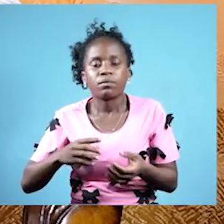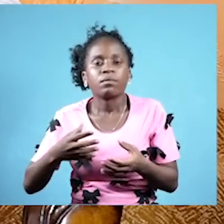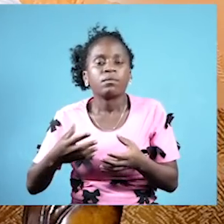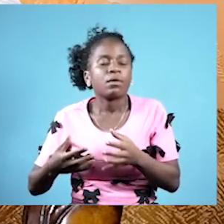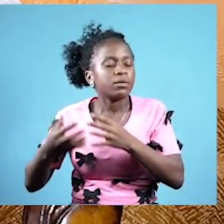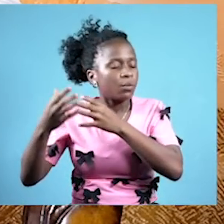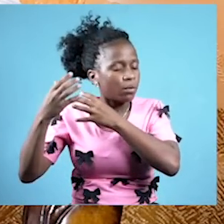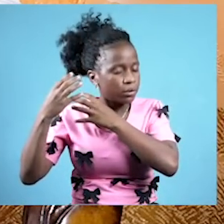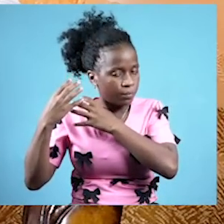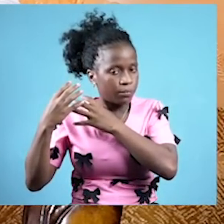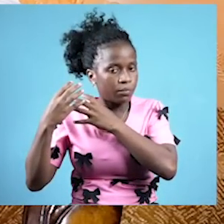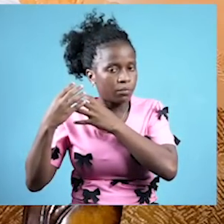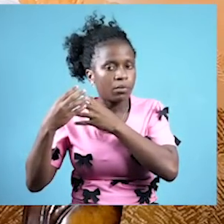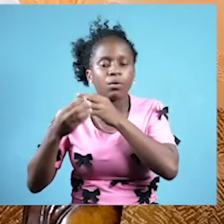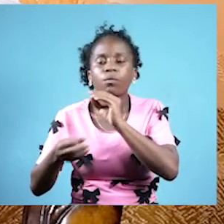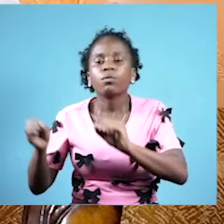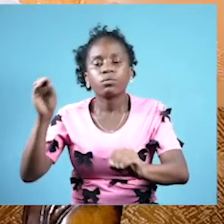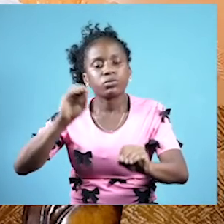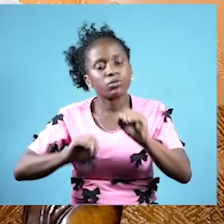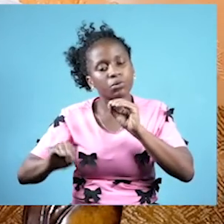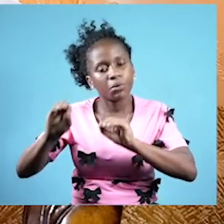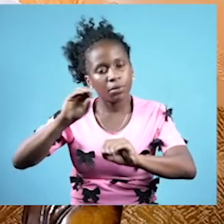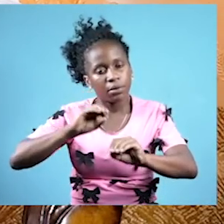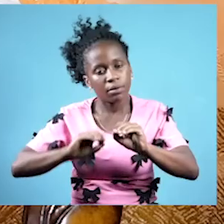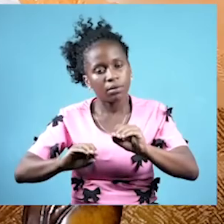kuleta mustakabali mwema wa nchi yetu.